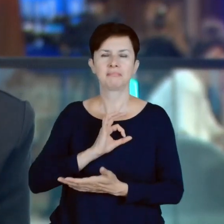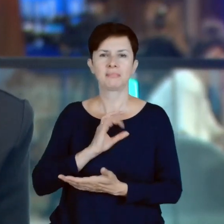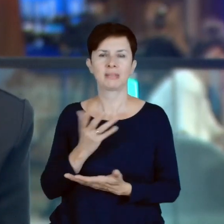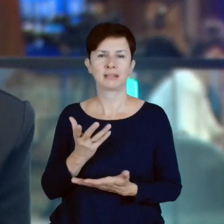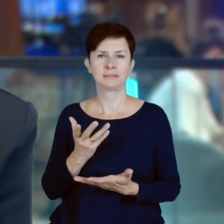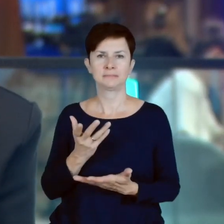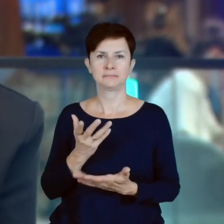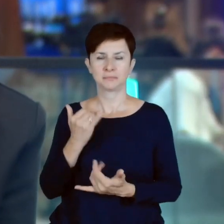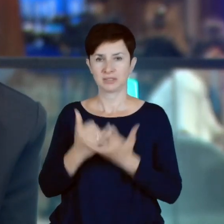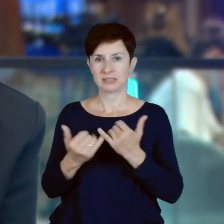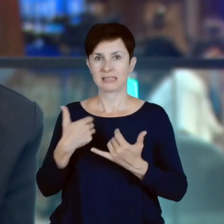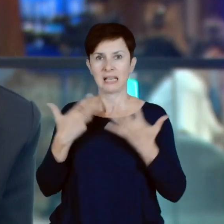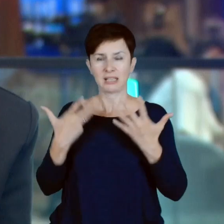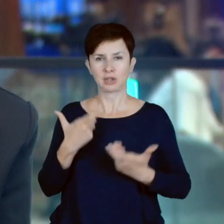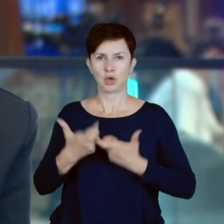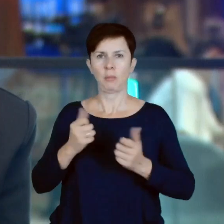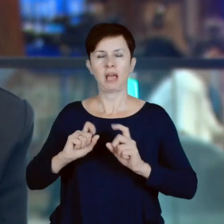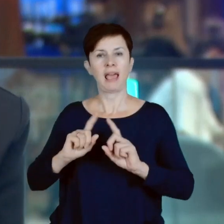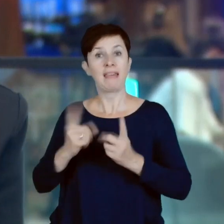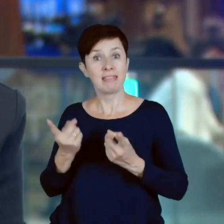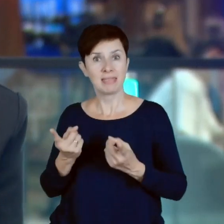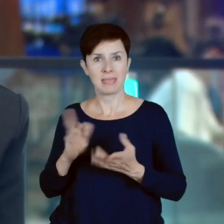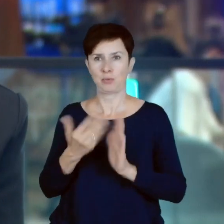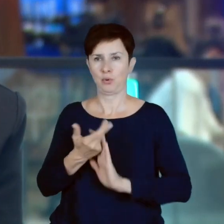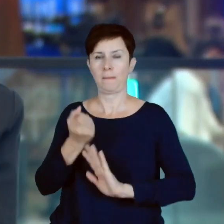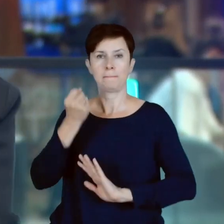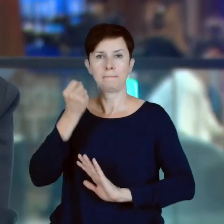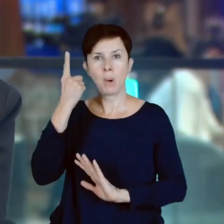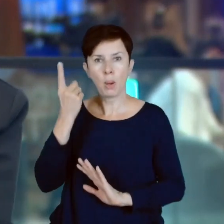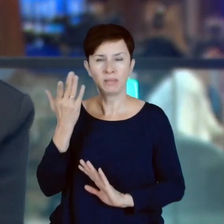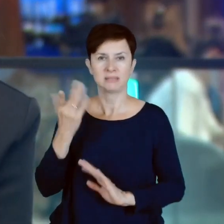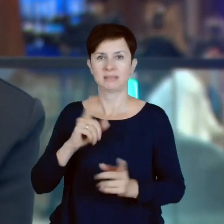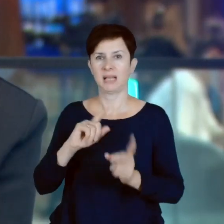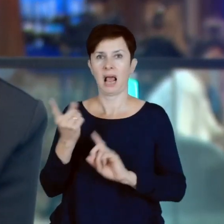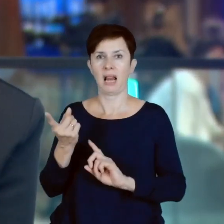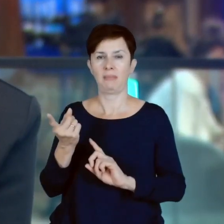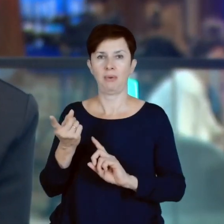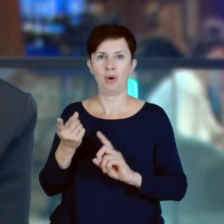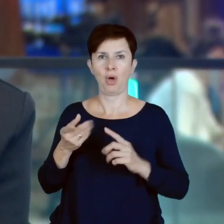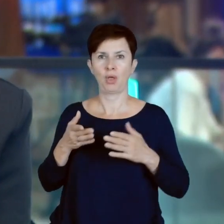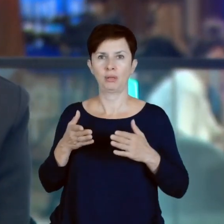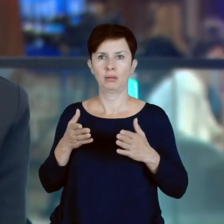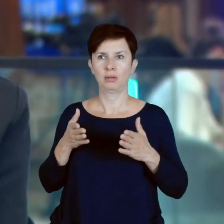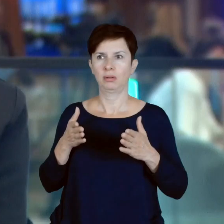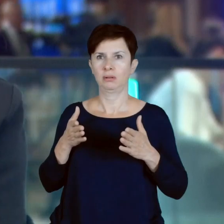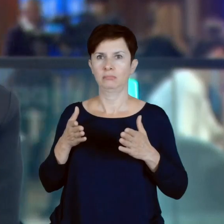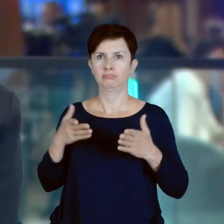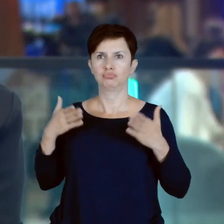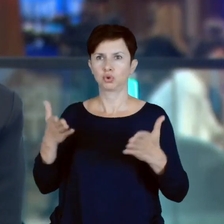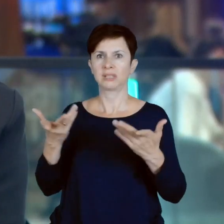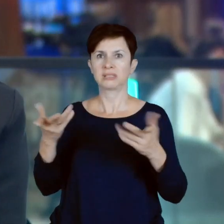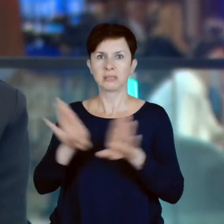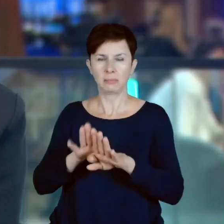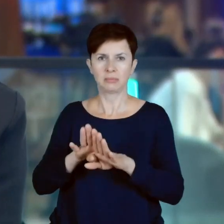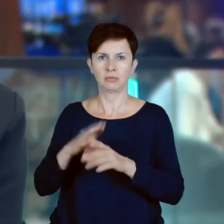coś inaczej, na przykład pojawia się jakiś pomysł, prawda, albo na przykład droga jest zamknięta nagle, bo są roboty drogowe, to pojawia się duży